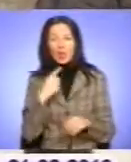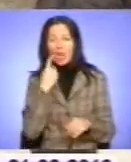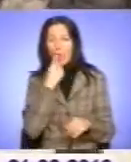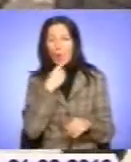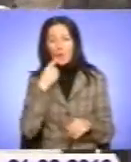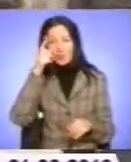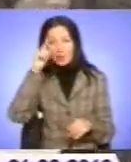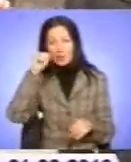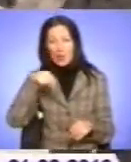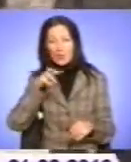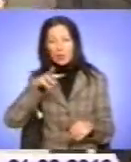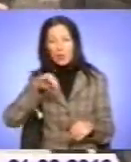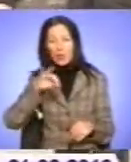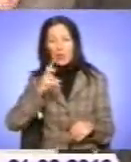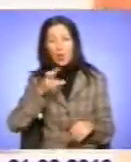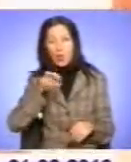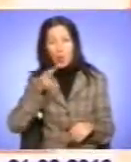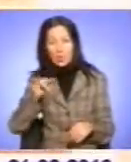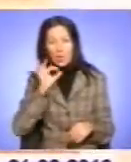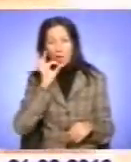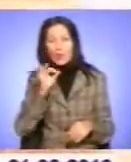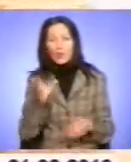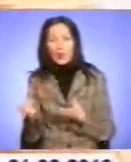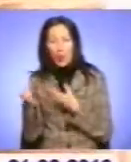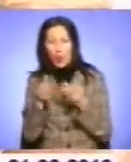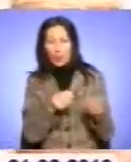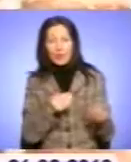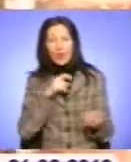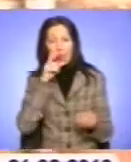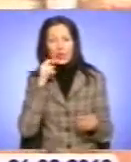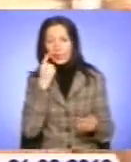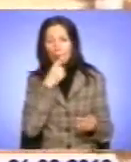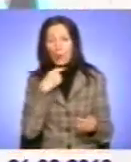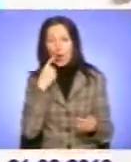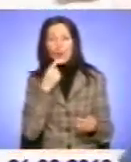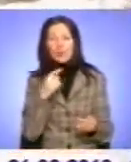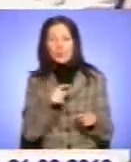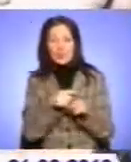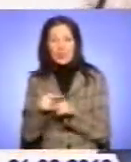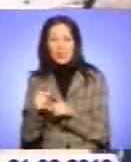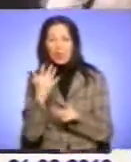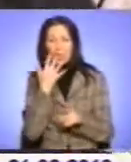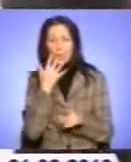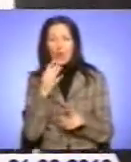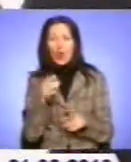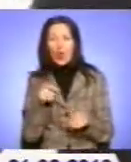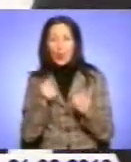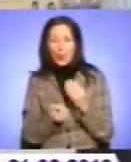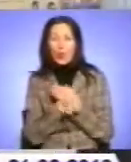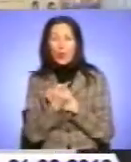Николин говорить про вплив на українську мову слів іншомовного походження, які заселили нашу Солов'їну.